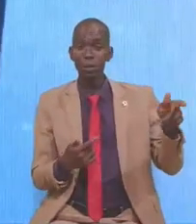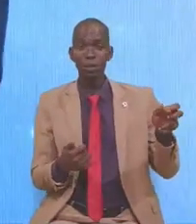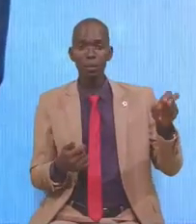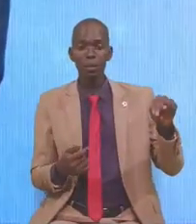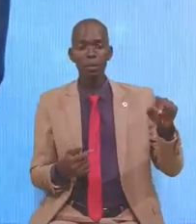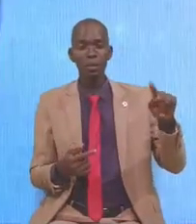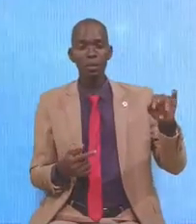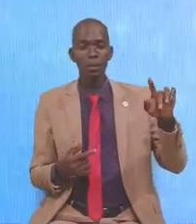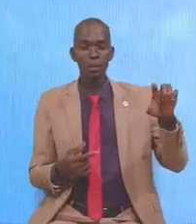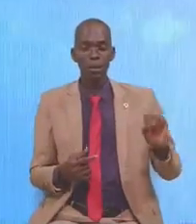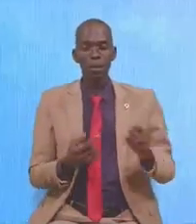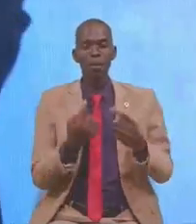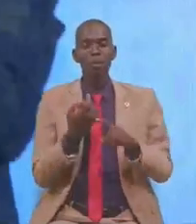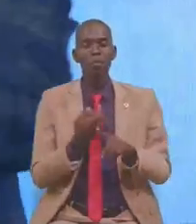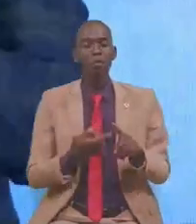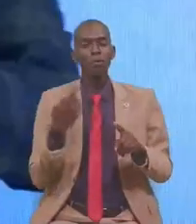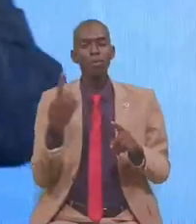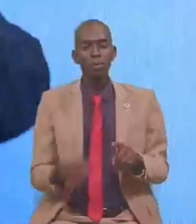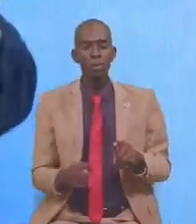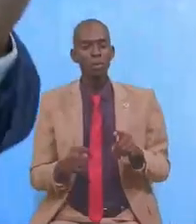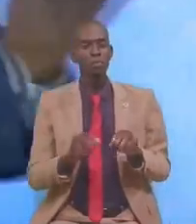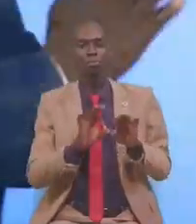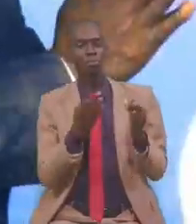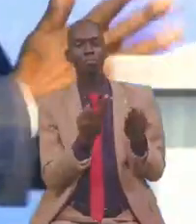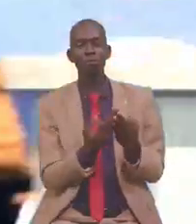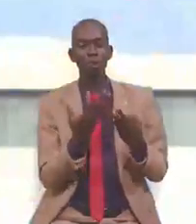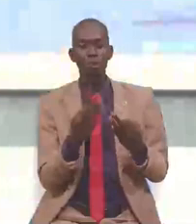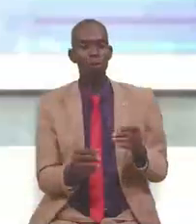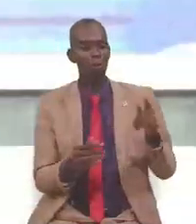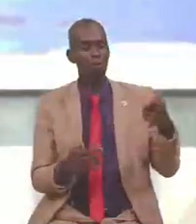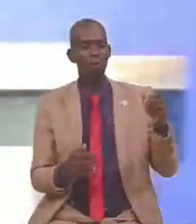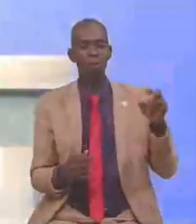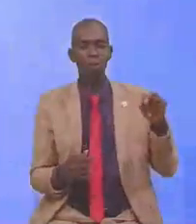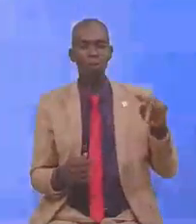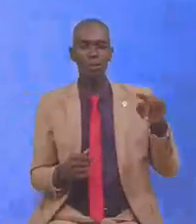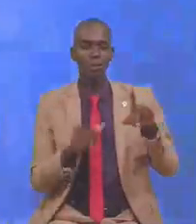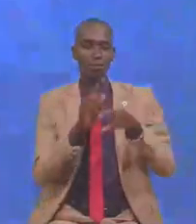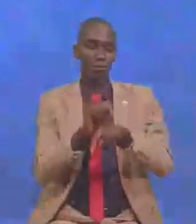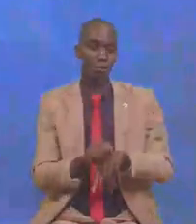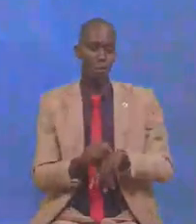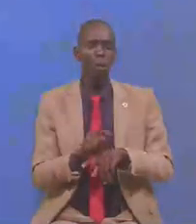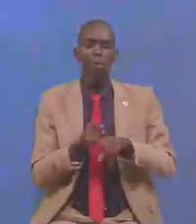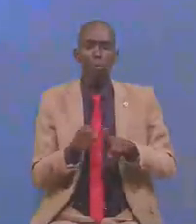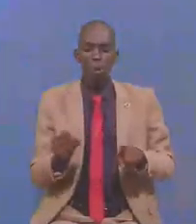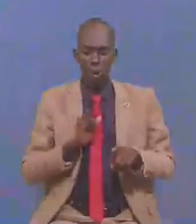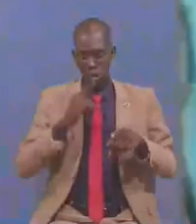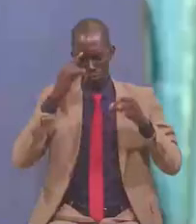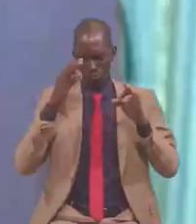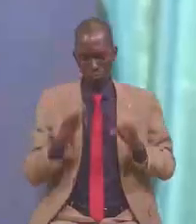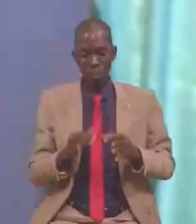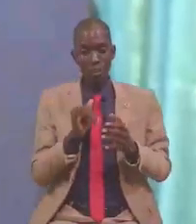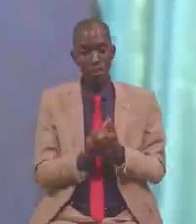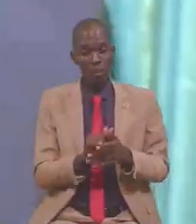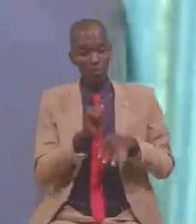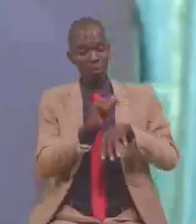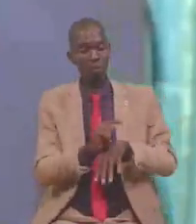d'un territoire païen de tradition. Mais j'ai décidé que la tradition ne sera pas mon